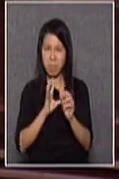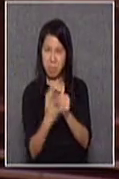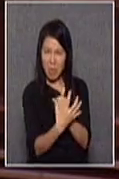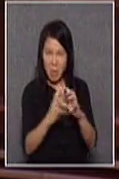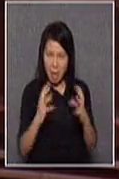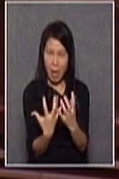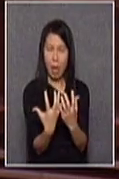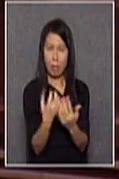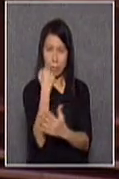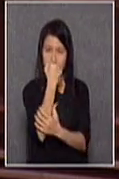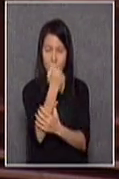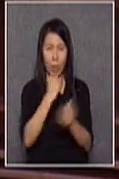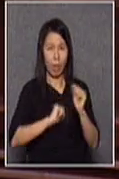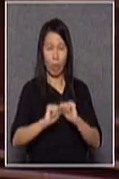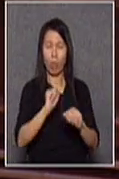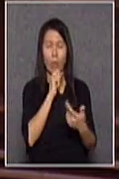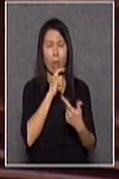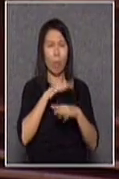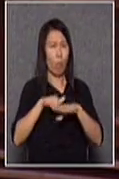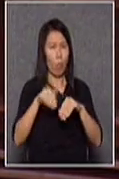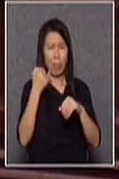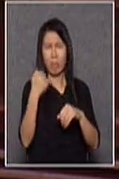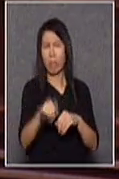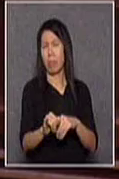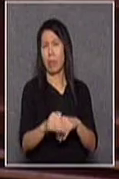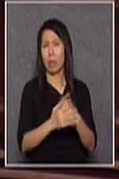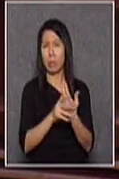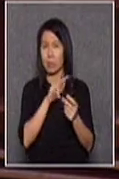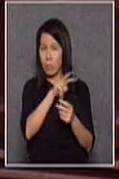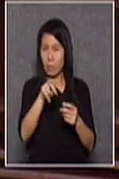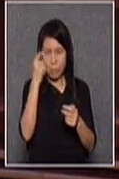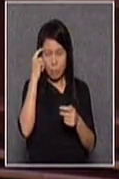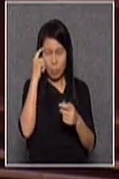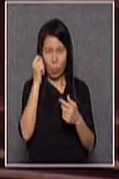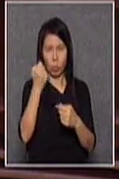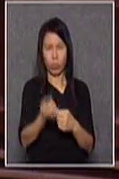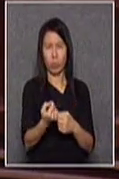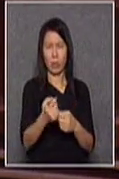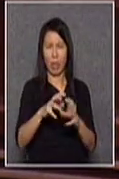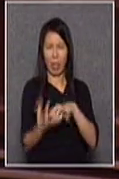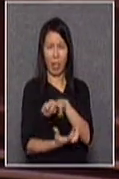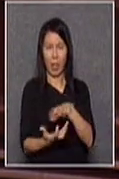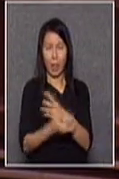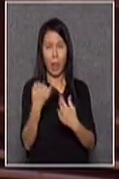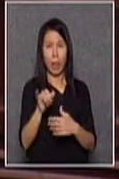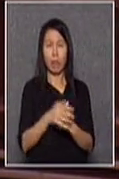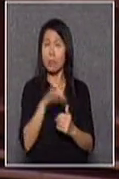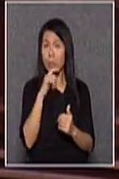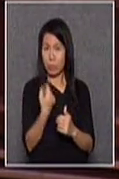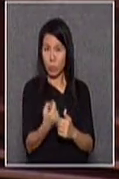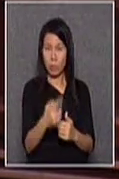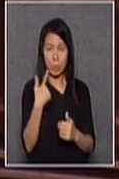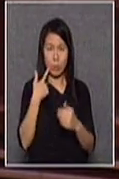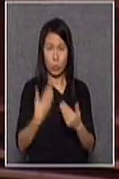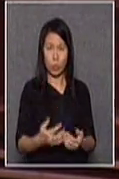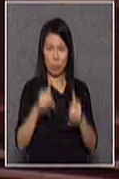呢，是沒有可能是和平的，場面呢也都會很容易失控的，亦都會容易造成嚴重的